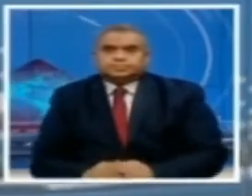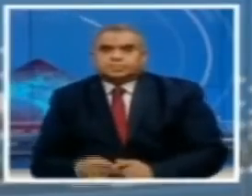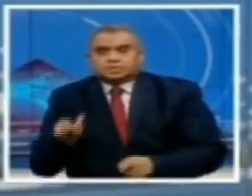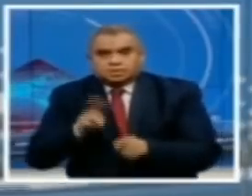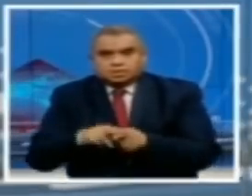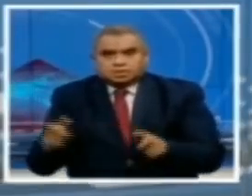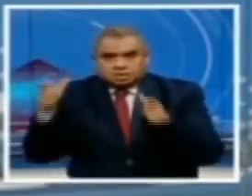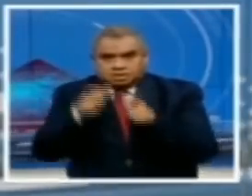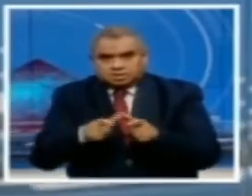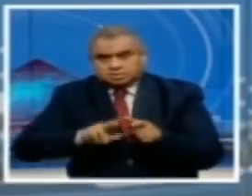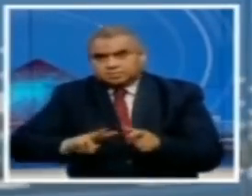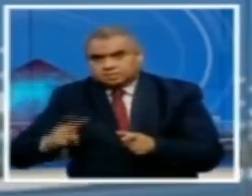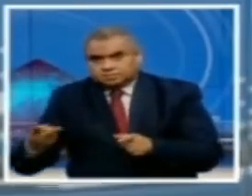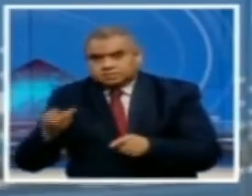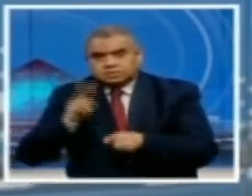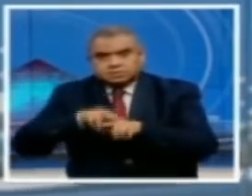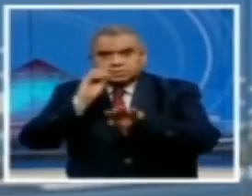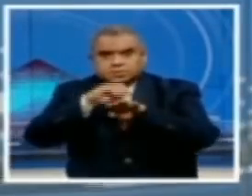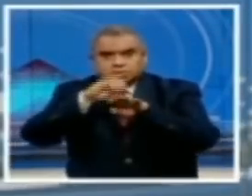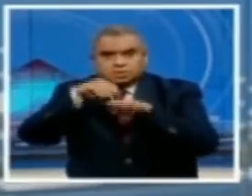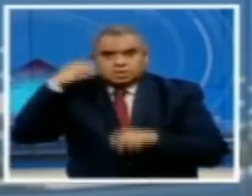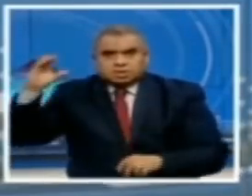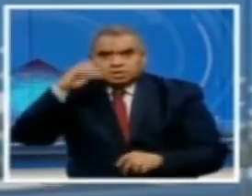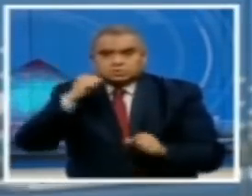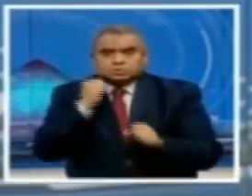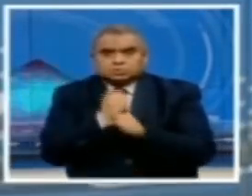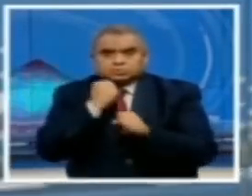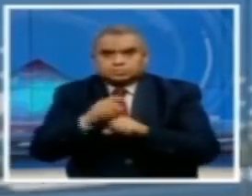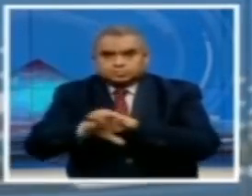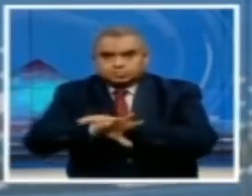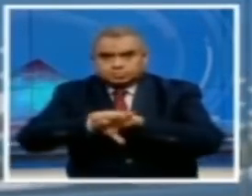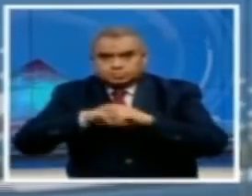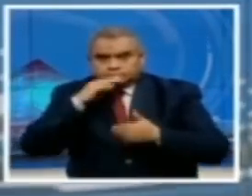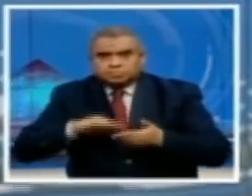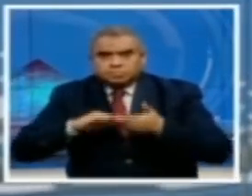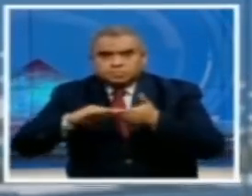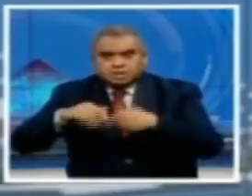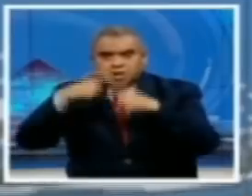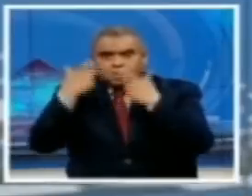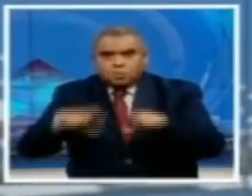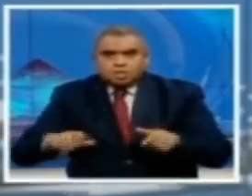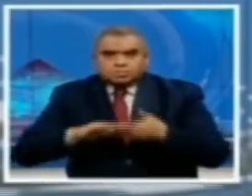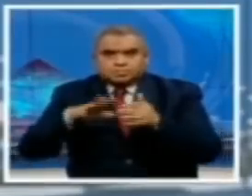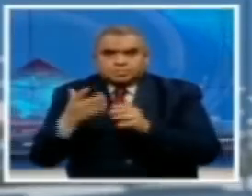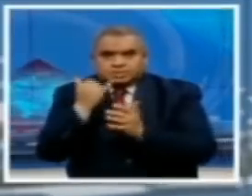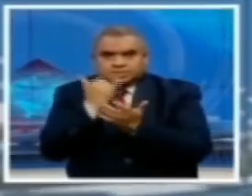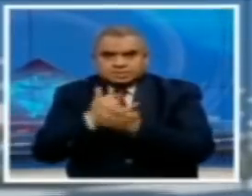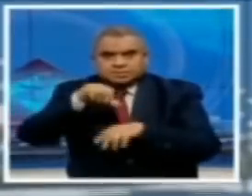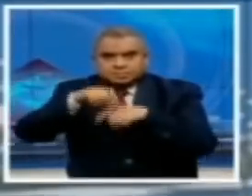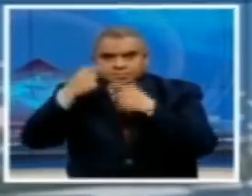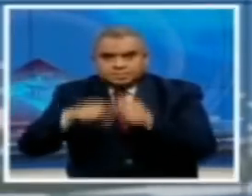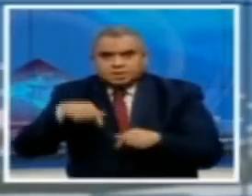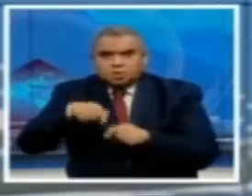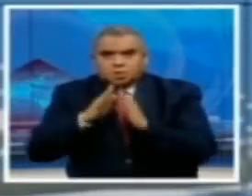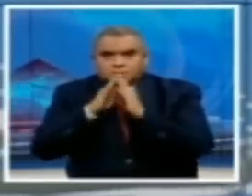وفي اجتماع آخر وجه الرئيس السيسي بتعزيز جهود جهاز مشروعات الخدمة الوطنية في القطاعات الأساسية في